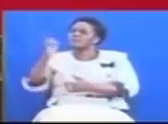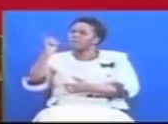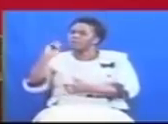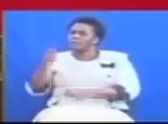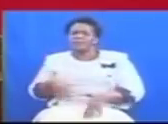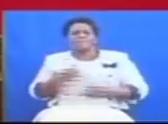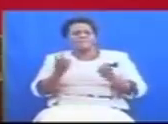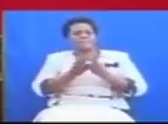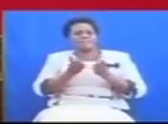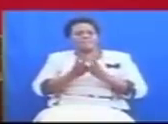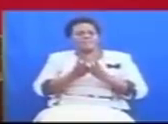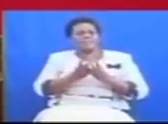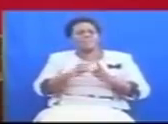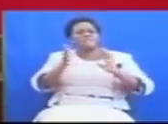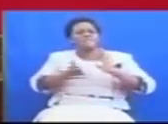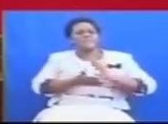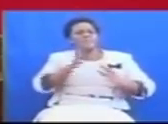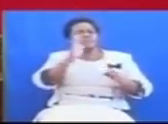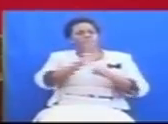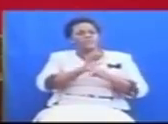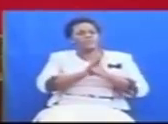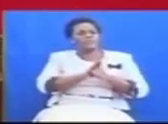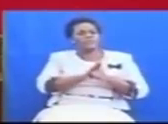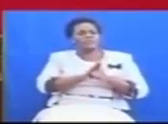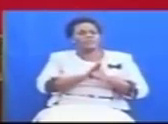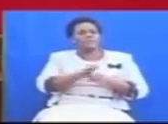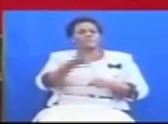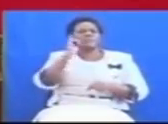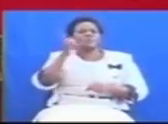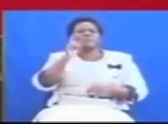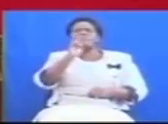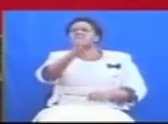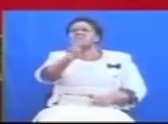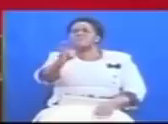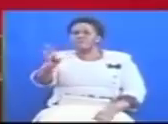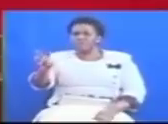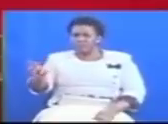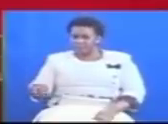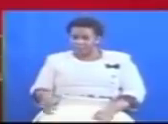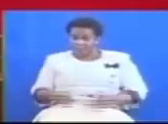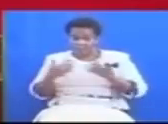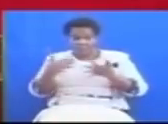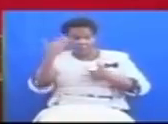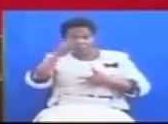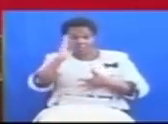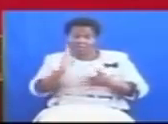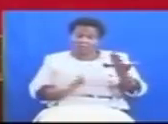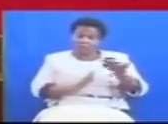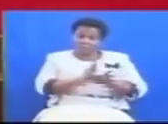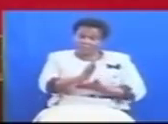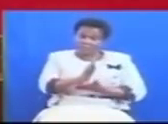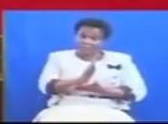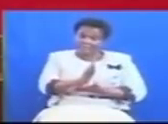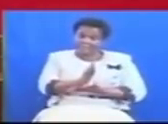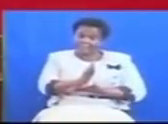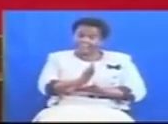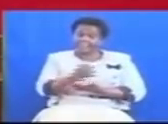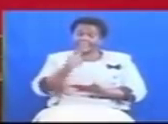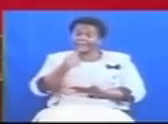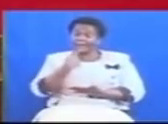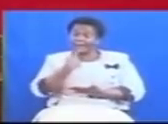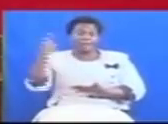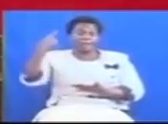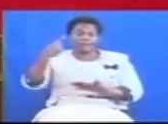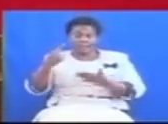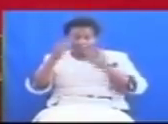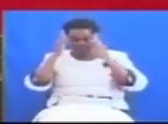vyanzo vingi vya kuzalisha umeme hususan ni vyanzo vya maji. Kwa hiyo ndio maana serikali kupitia agizo la mheshimiwa Rais Dr. John Pombe